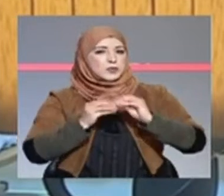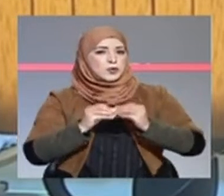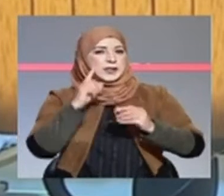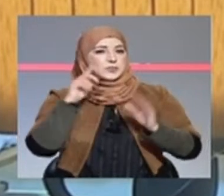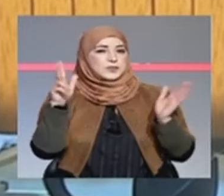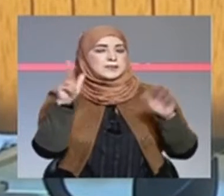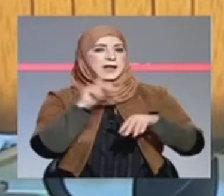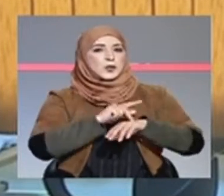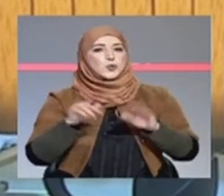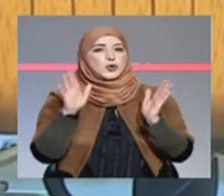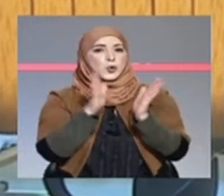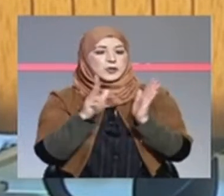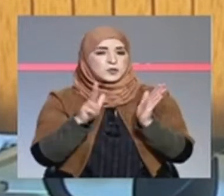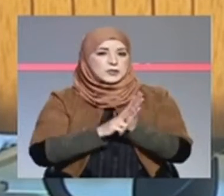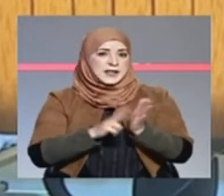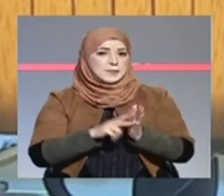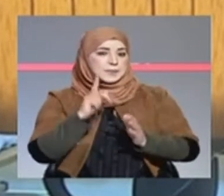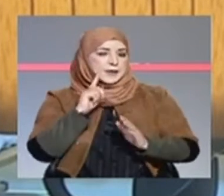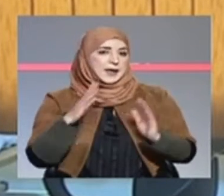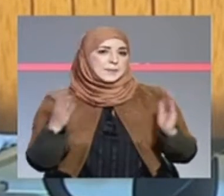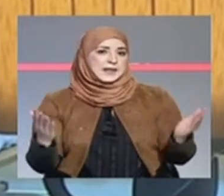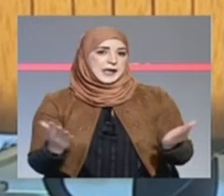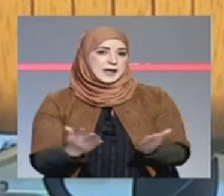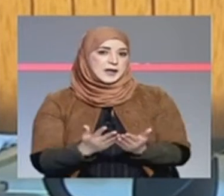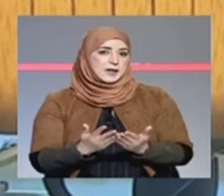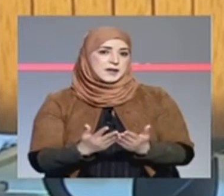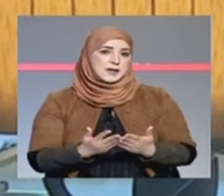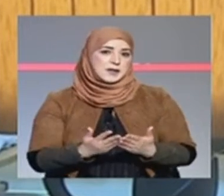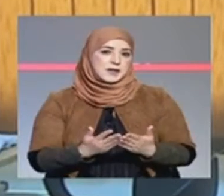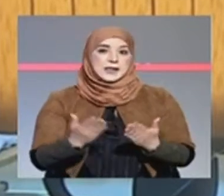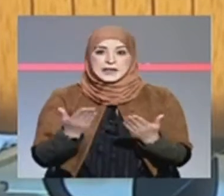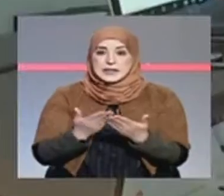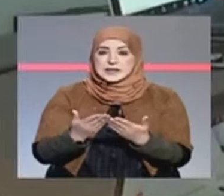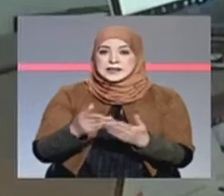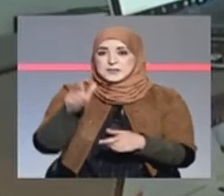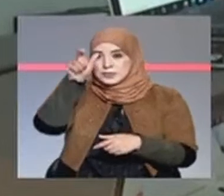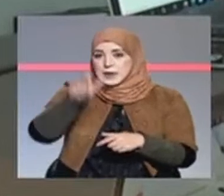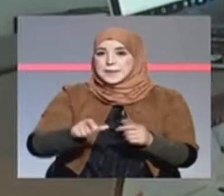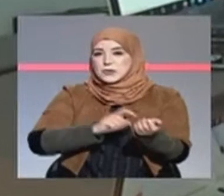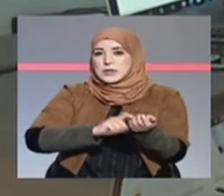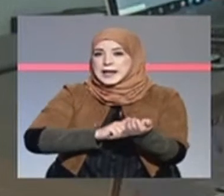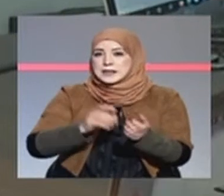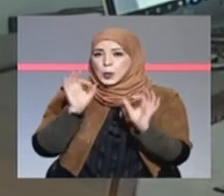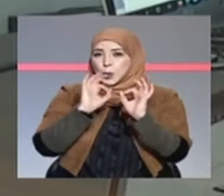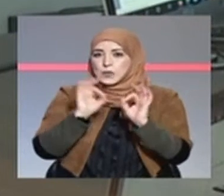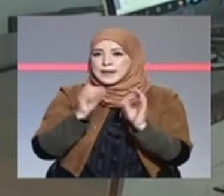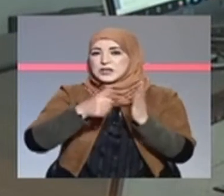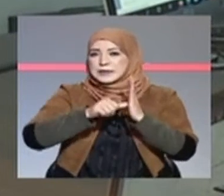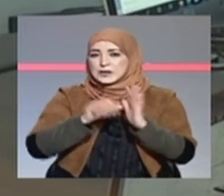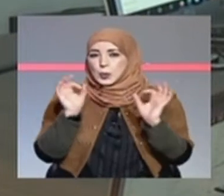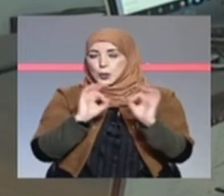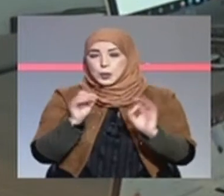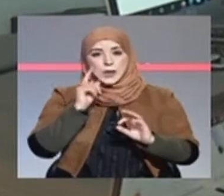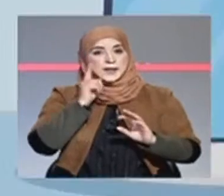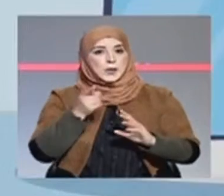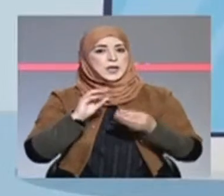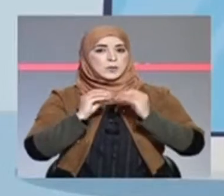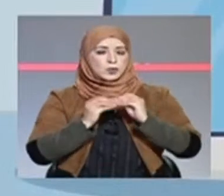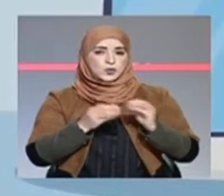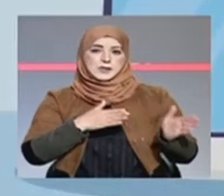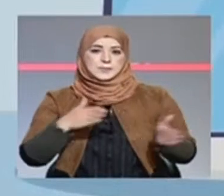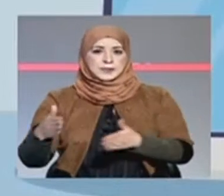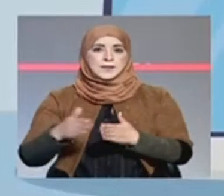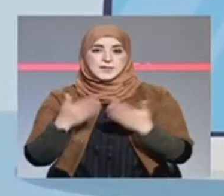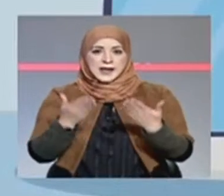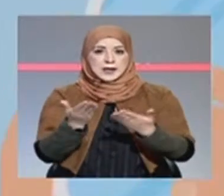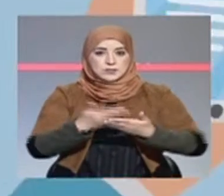التطبيق امتاعو خصوصا اه في ظل غياب هويه ال البيئه وعن بعد ورغم تطور ي في تونس